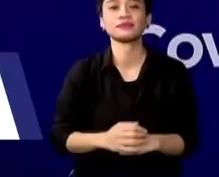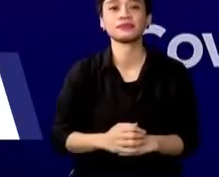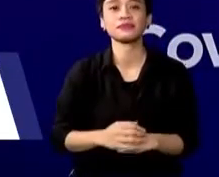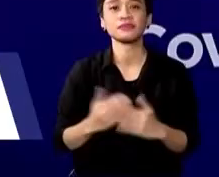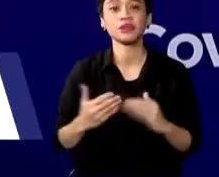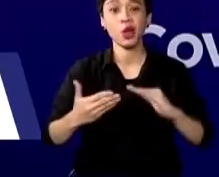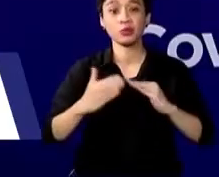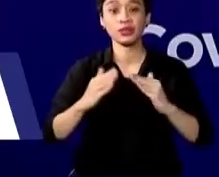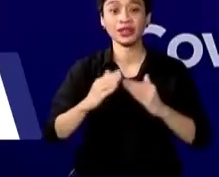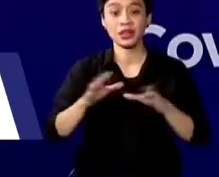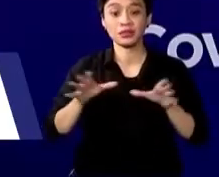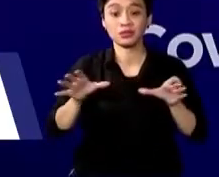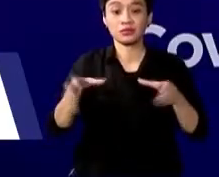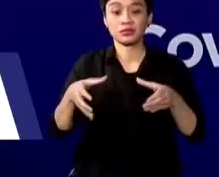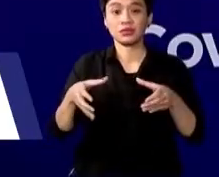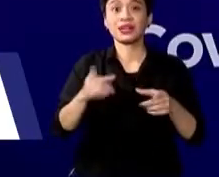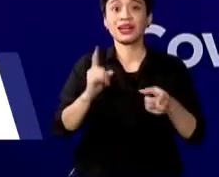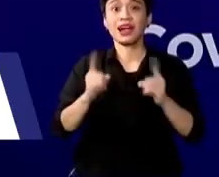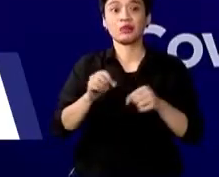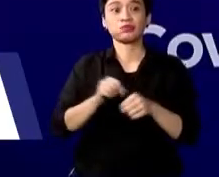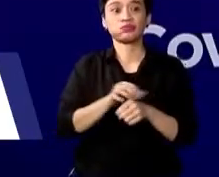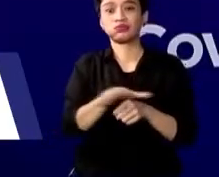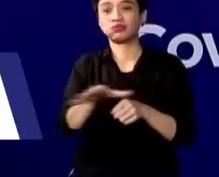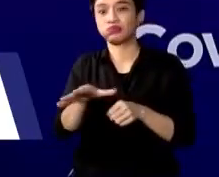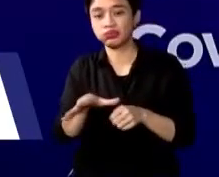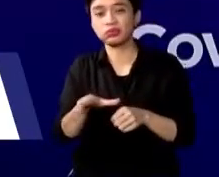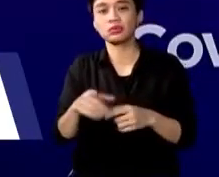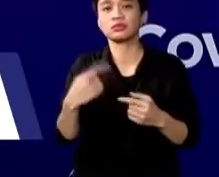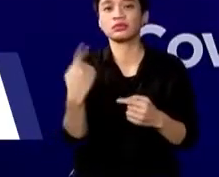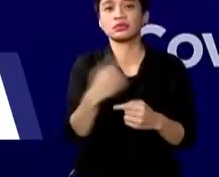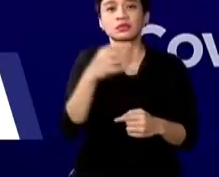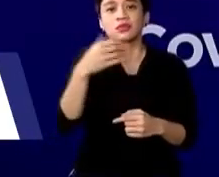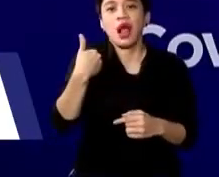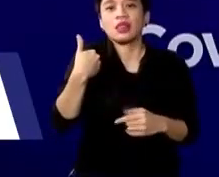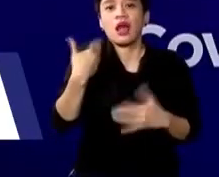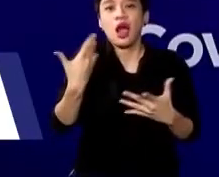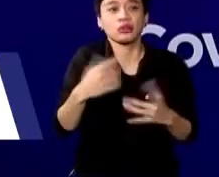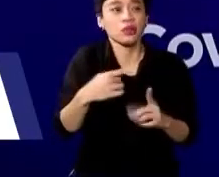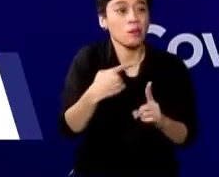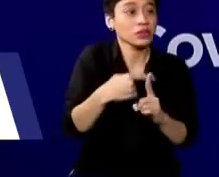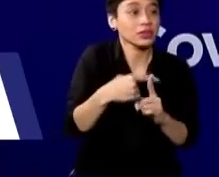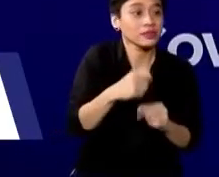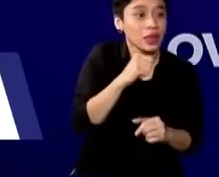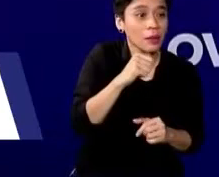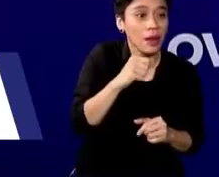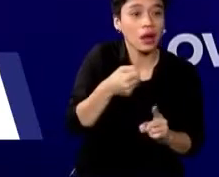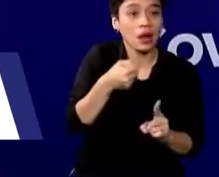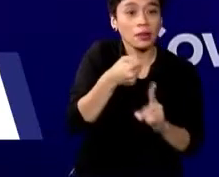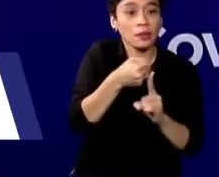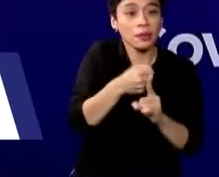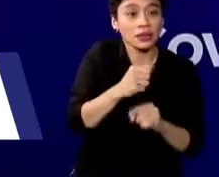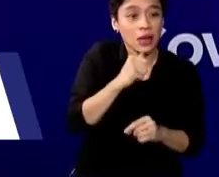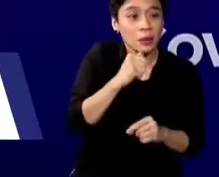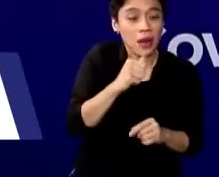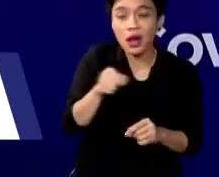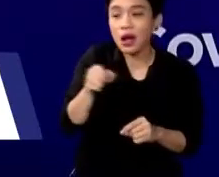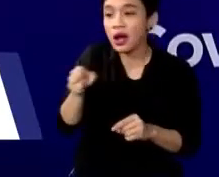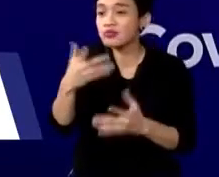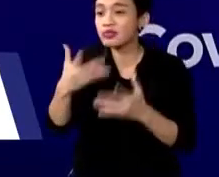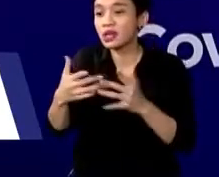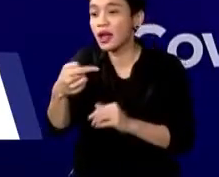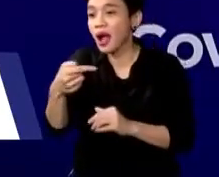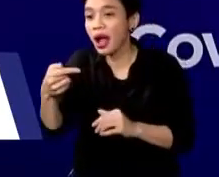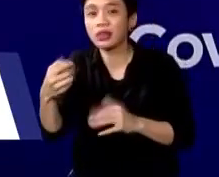kita tidak bisa tahu lagi siapa yang sudah positif Siapa yang tidak tapi tiba-tiba saja ada yang bergejala datang ke rumah